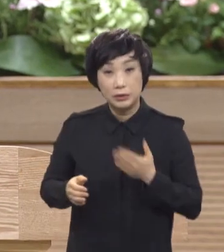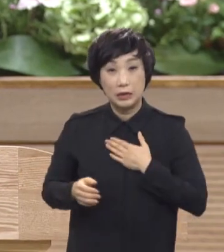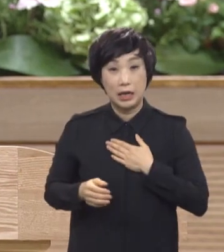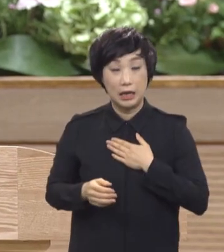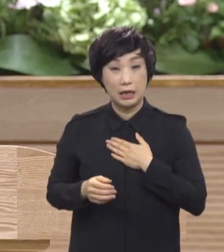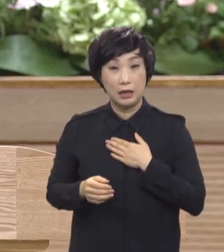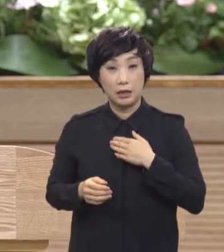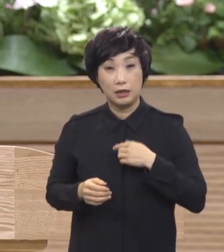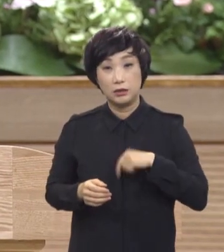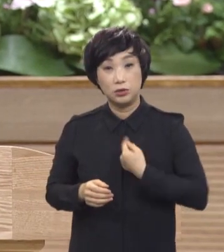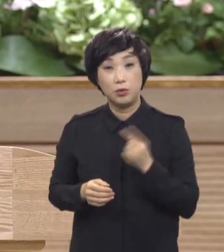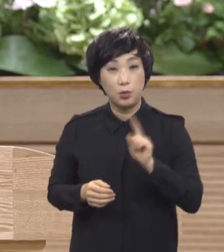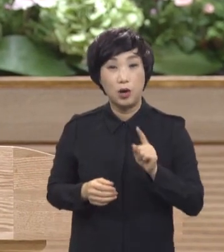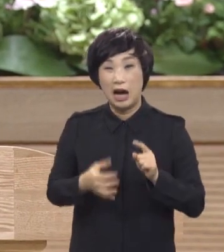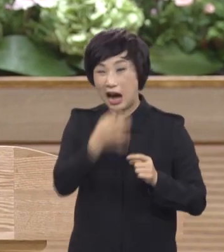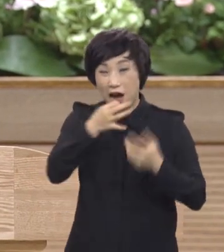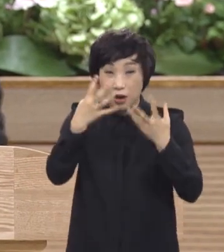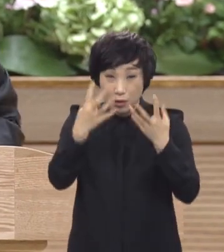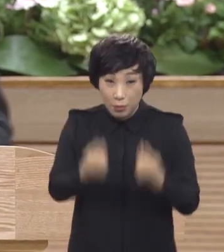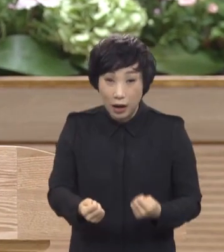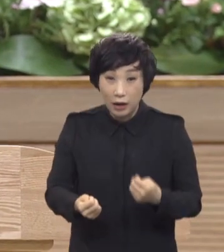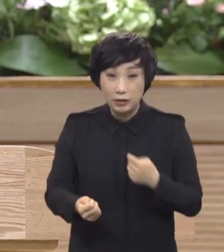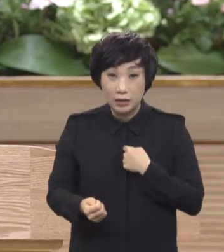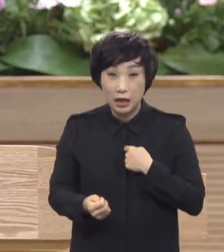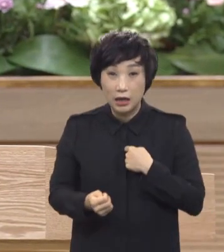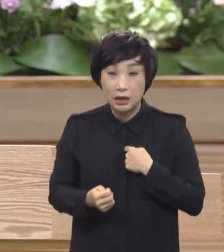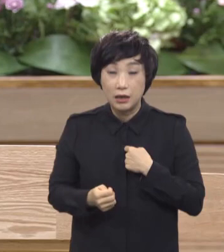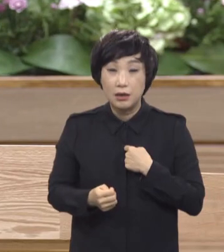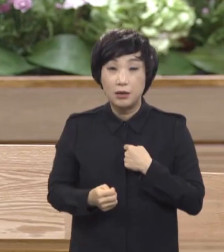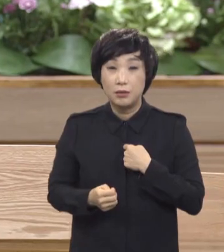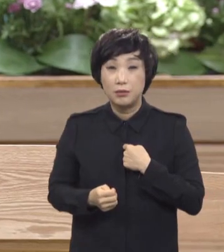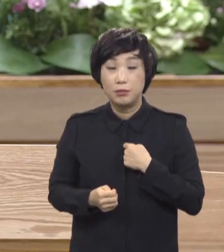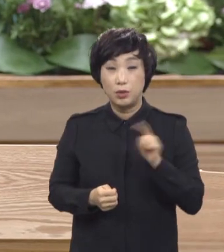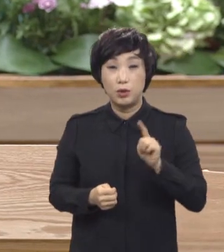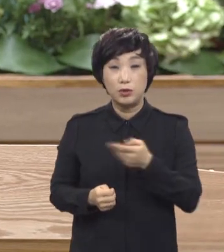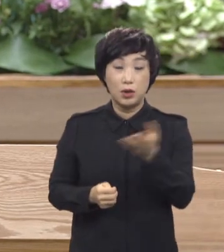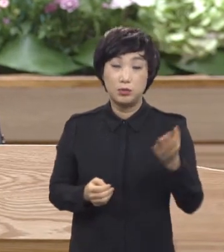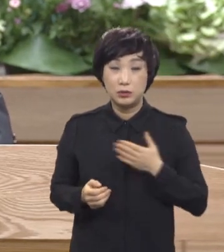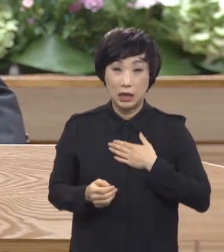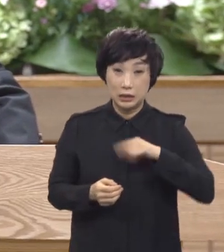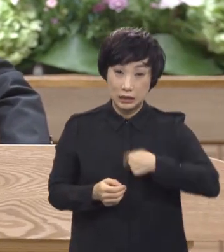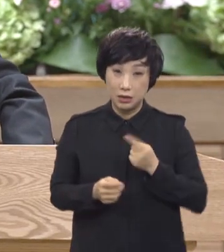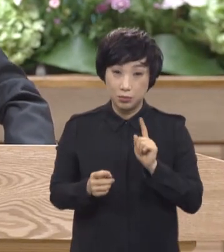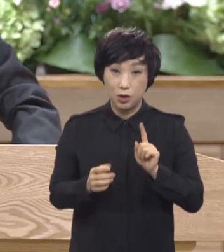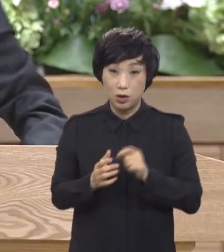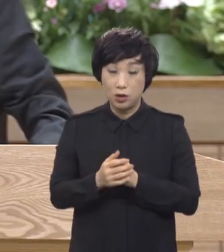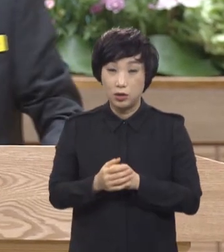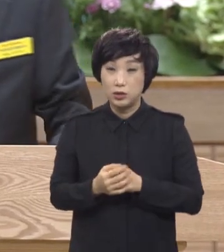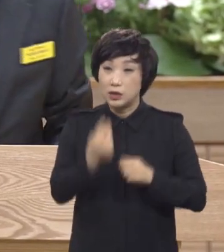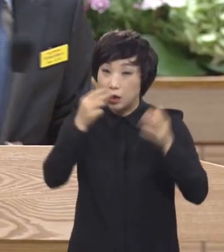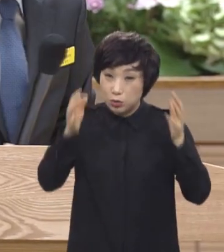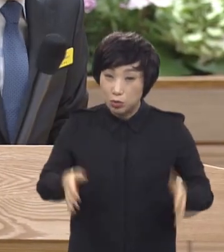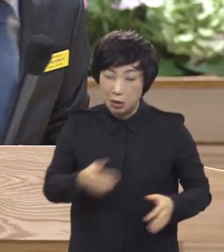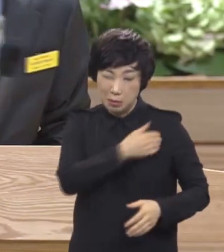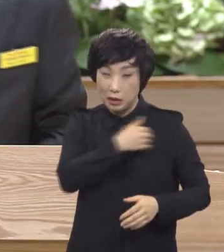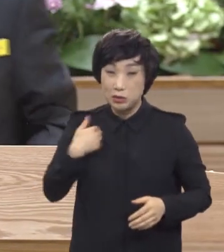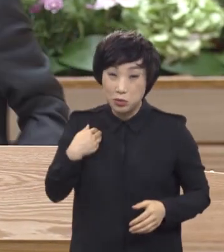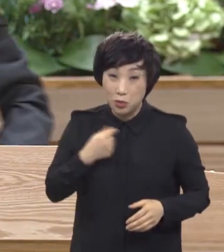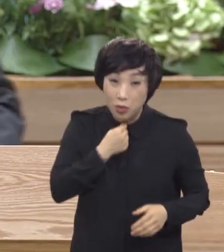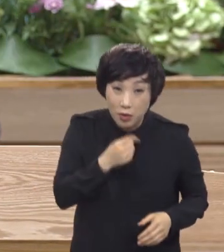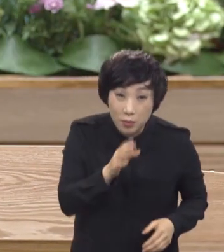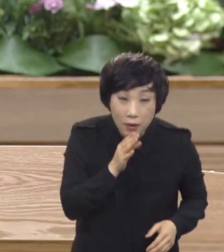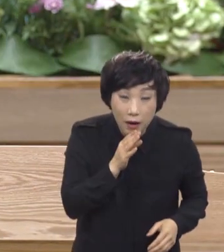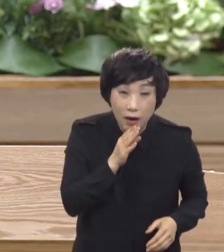욕심이 충만하고 내 스스로는 내 자신이 이 땅에서 만족해야 되고